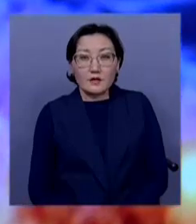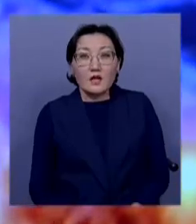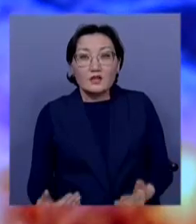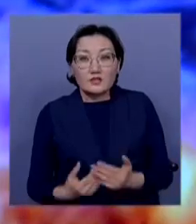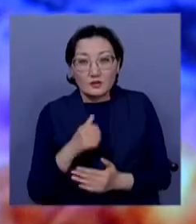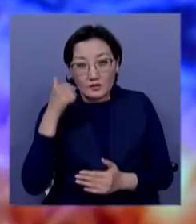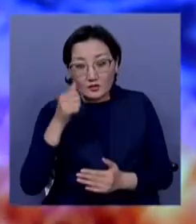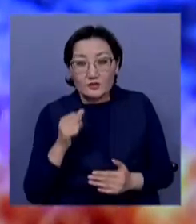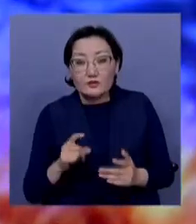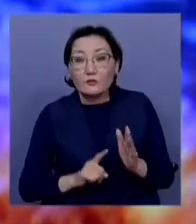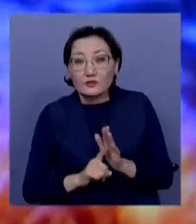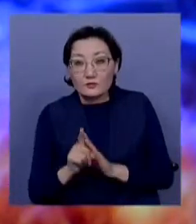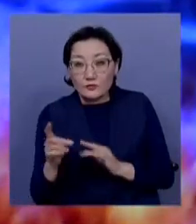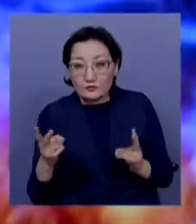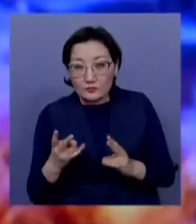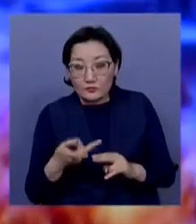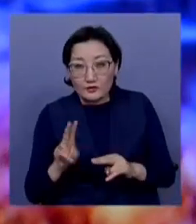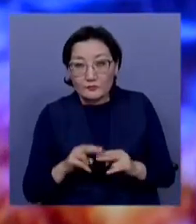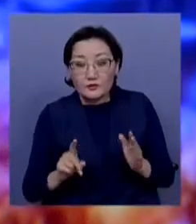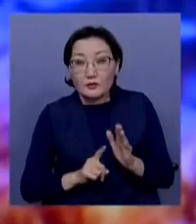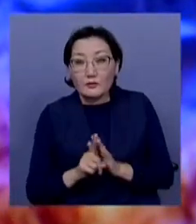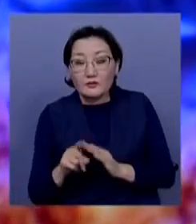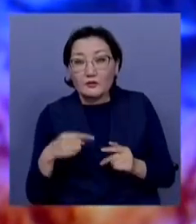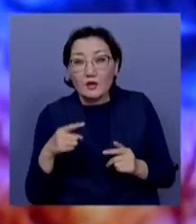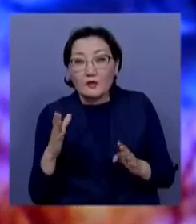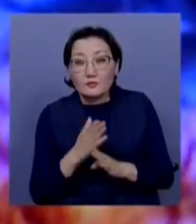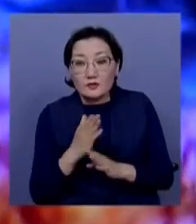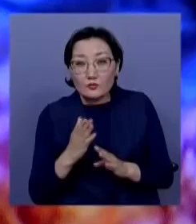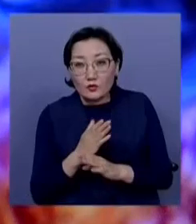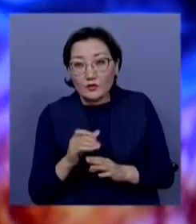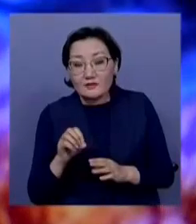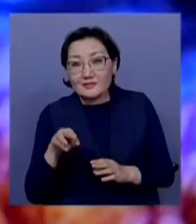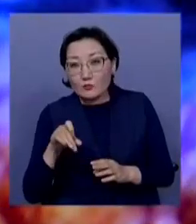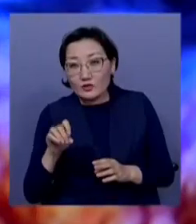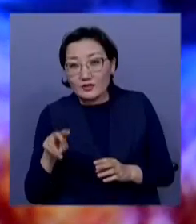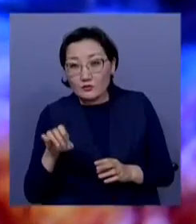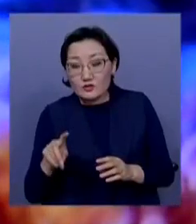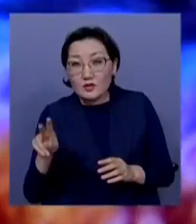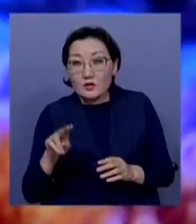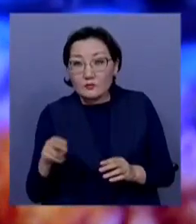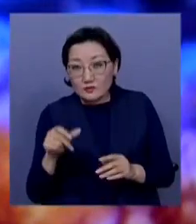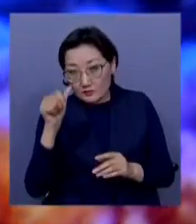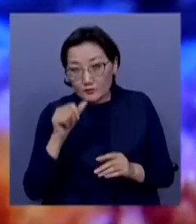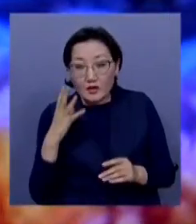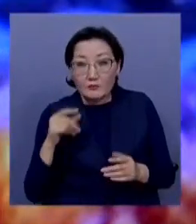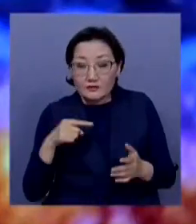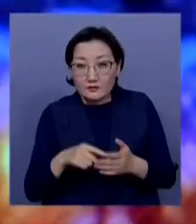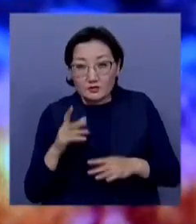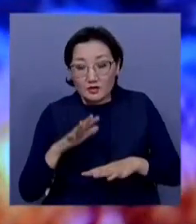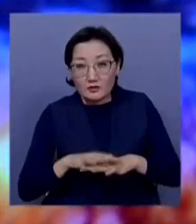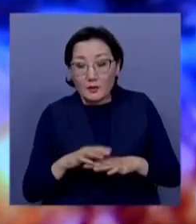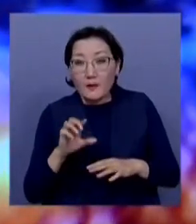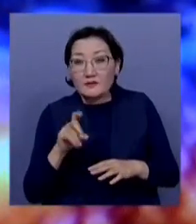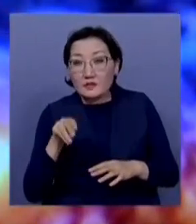Жаңа жыл егістермен басталуы тиіс. Осындай бастама көтерген эколог Тимур Елеусізов 90 айында Алматы қаласы әкімі